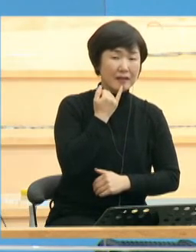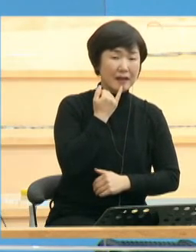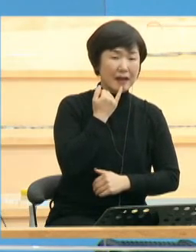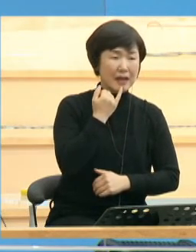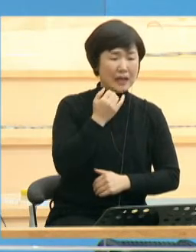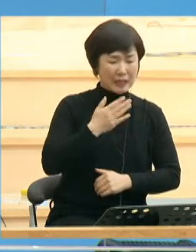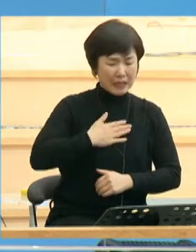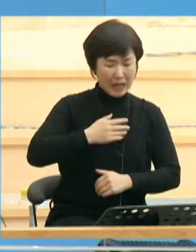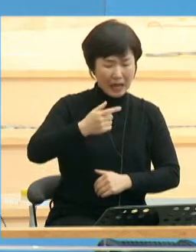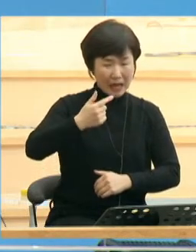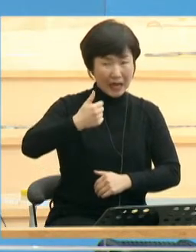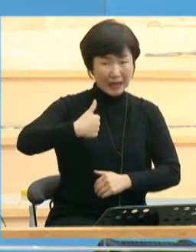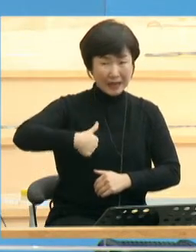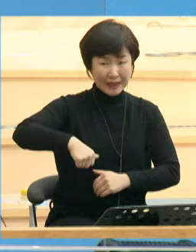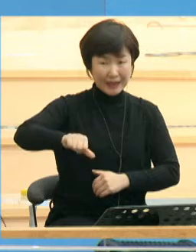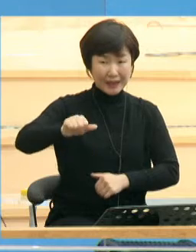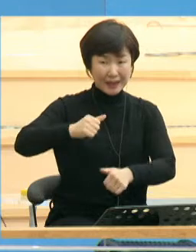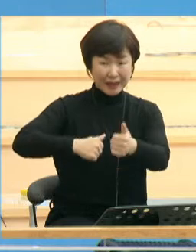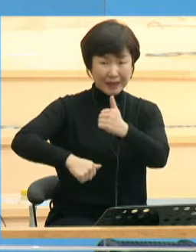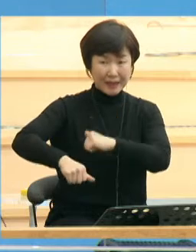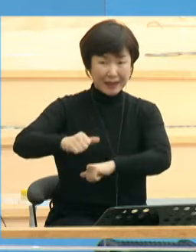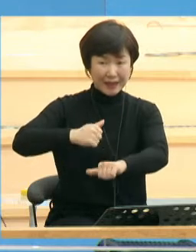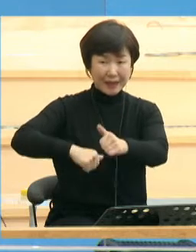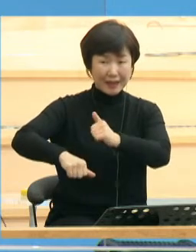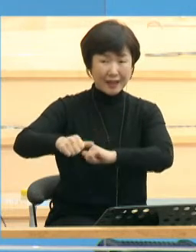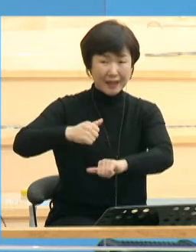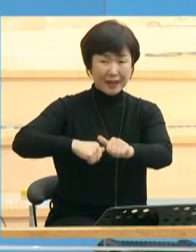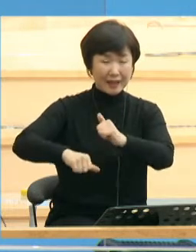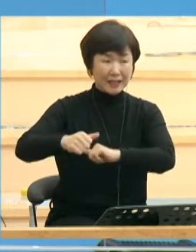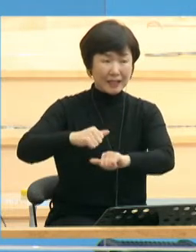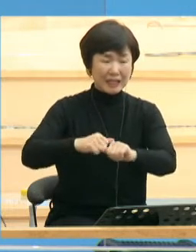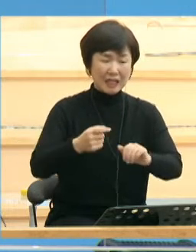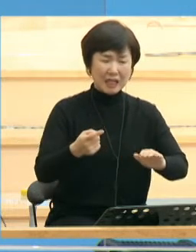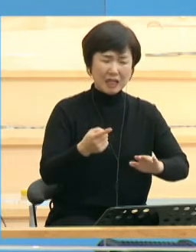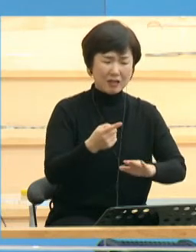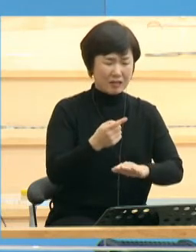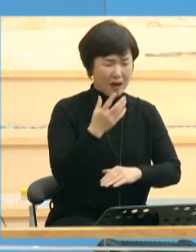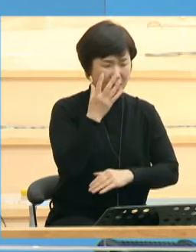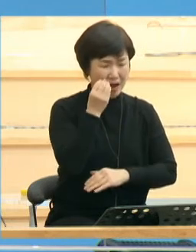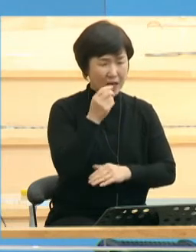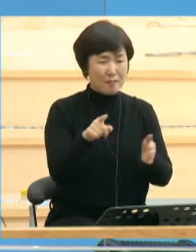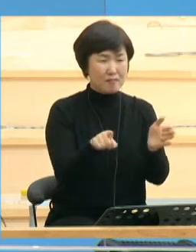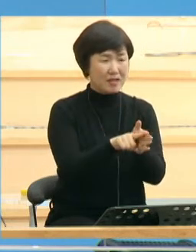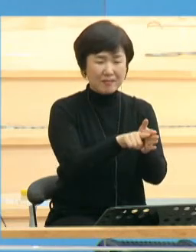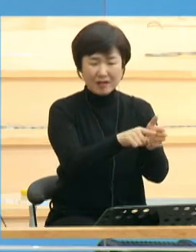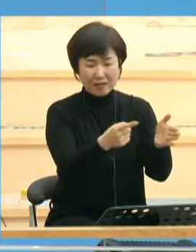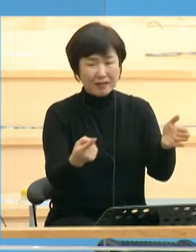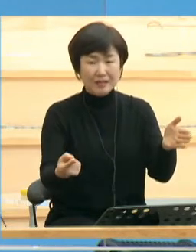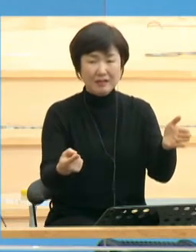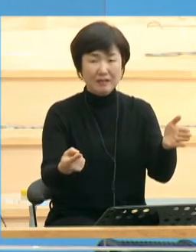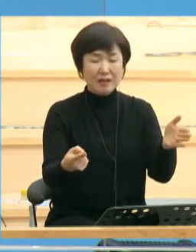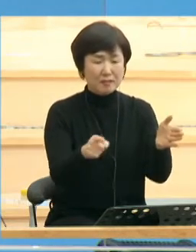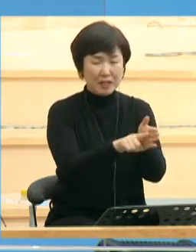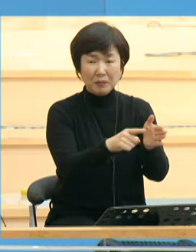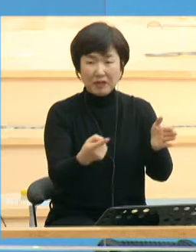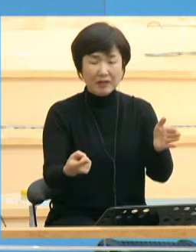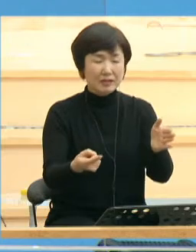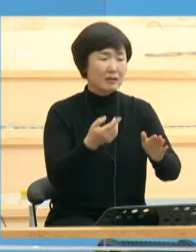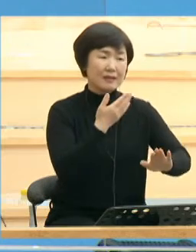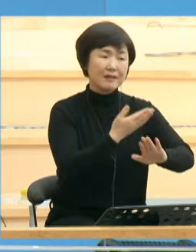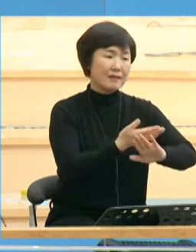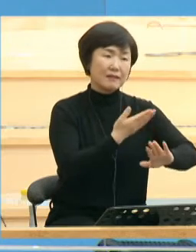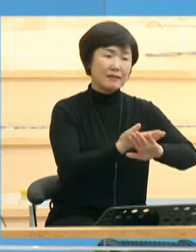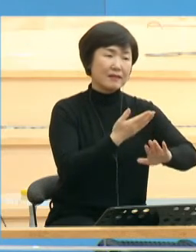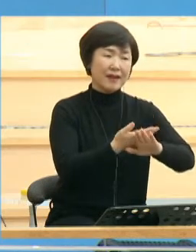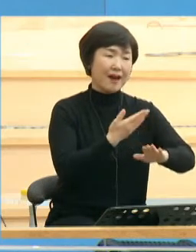세대로 키울 수 키우지 않기 를 정말로 주의 이름으로 부탁을 드립니다 신앙이 다른 세력이 가 안되요